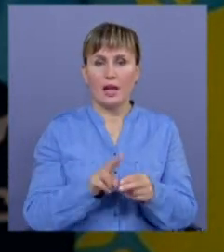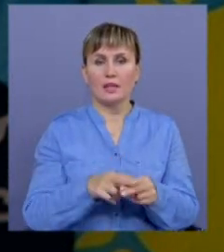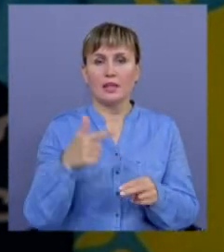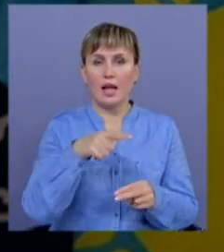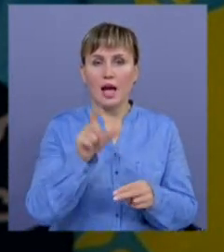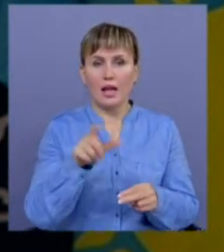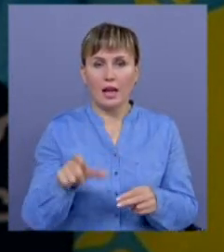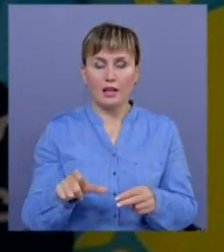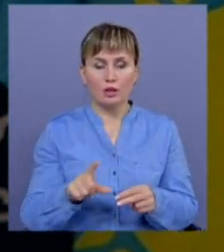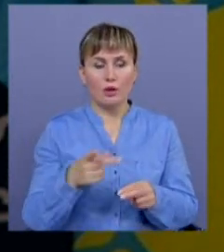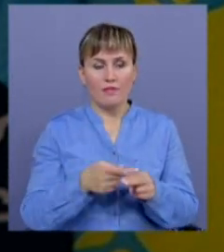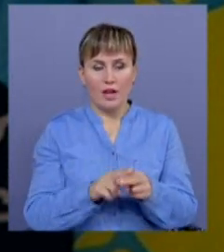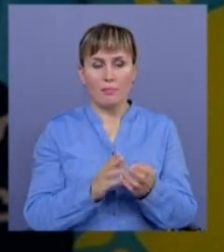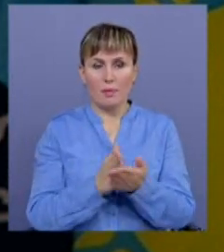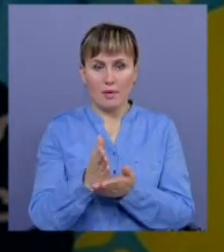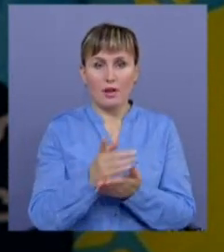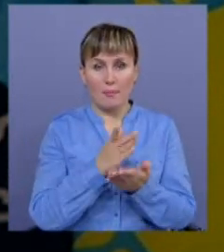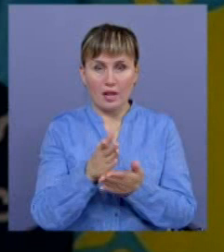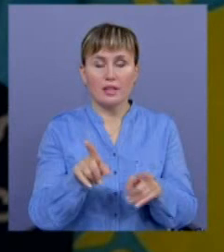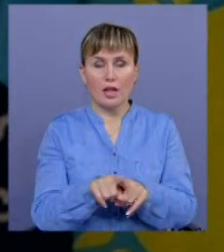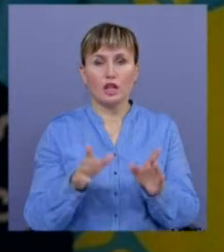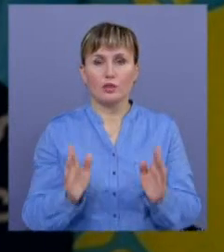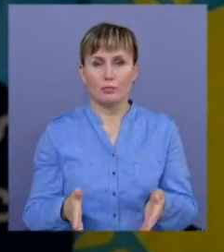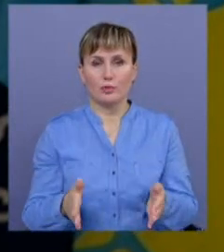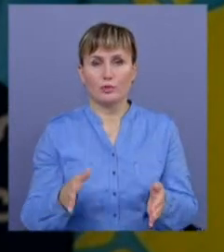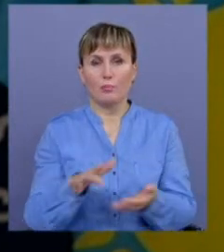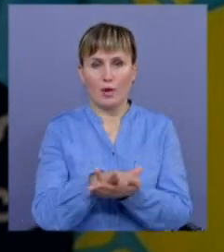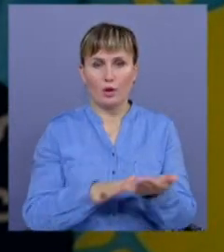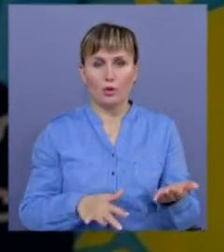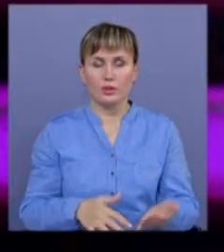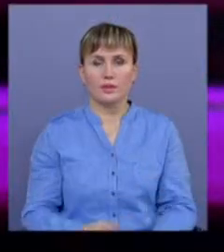что в этом направлении политика также будет продолжена.